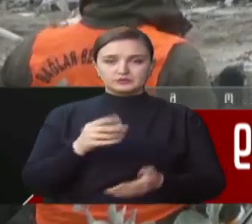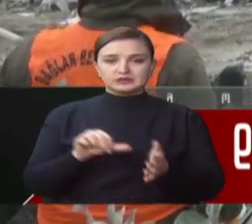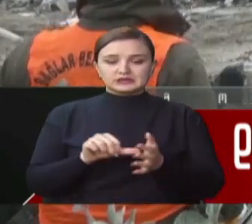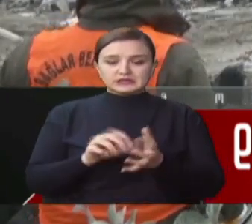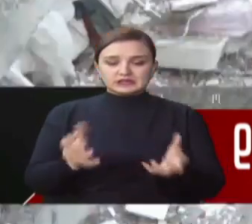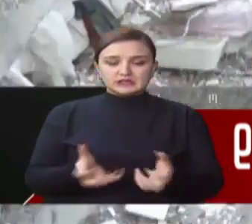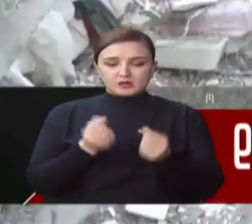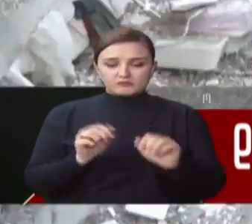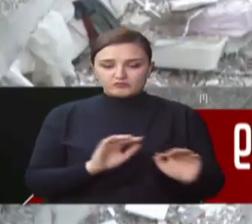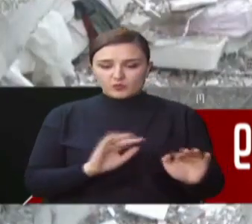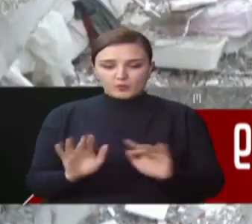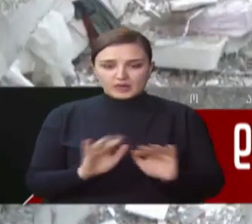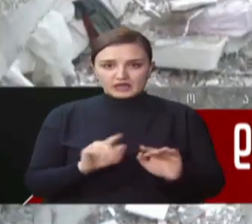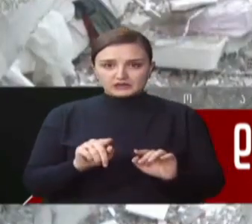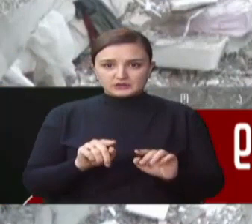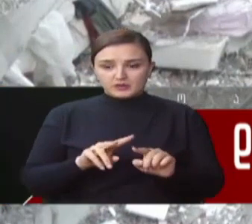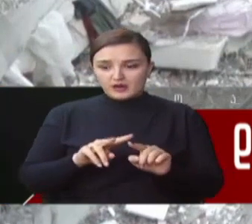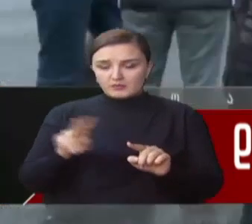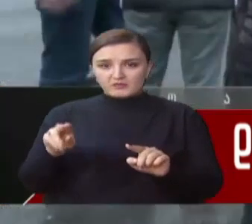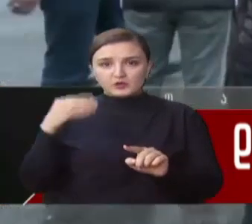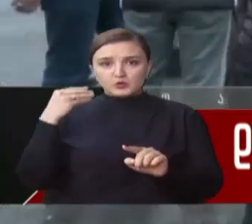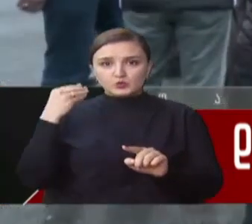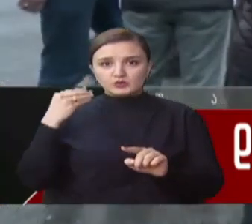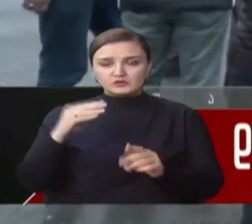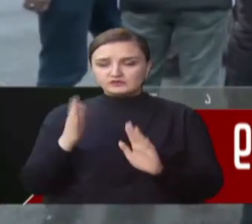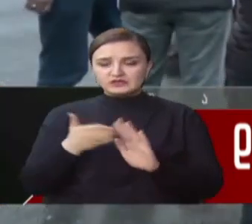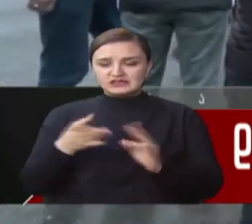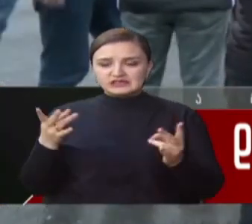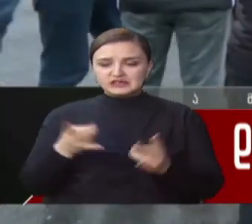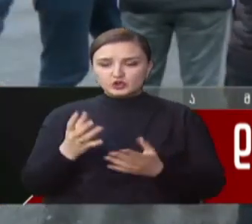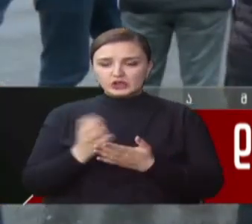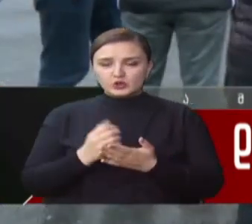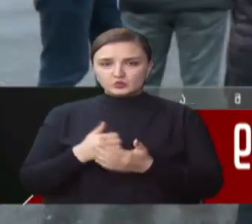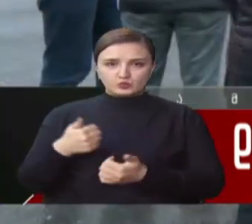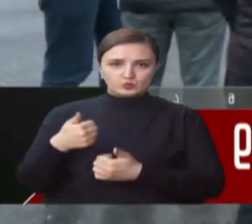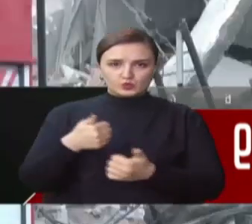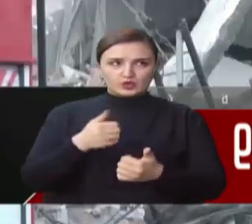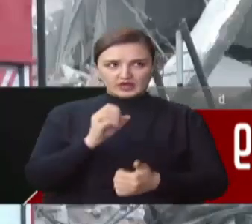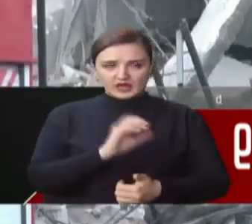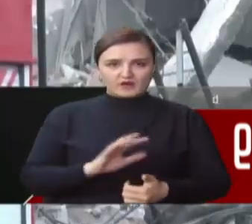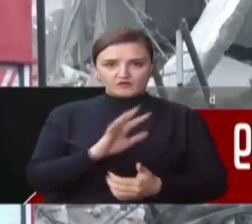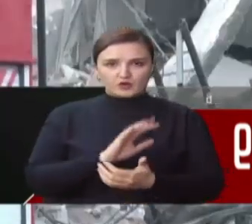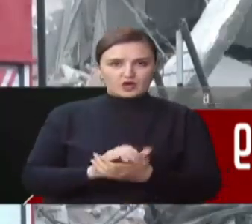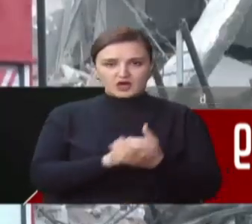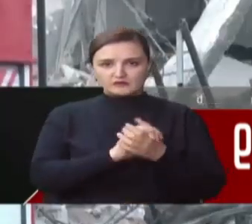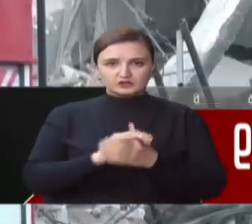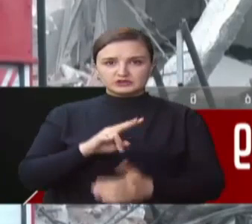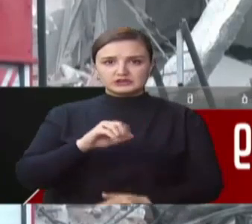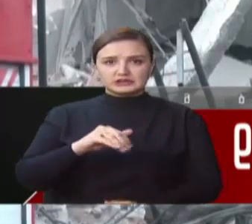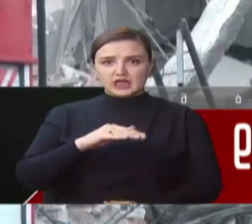Სამაშველო ოპერაციების მიმდინარეობის პარალელურად თურქეთს ყველა საჭირო რესურსით დახმარებას ევროკავშირი, ნატო და მსოფლიოს